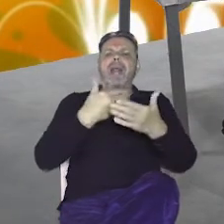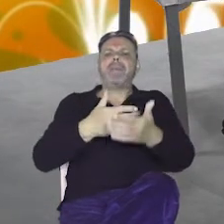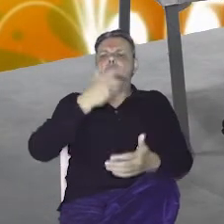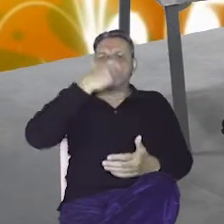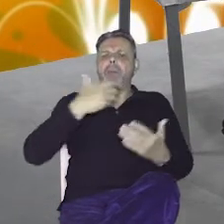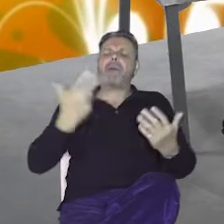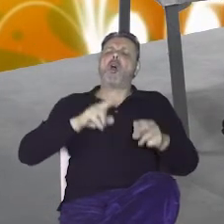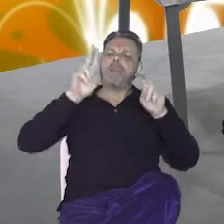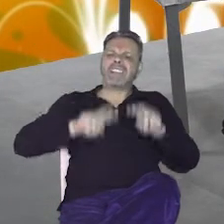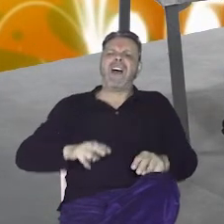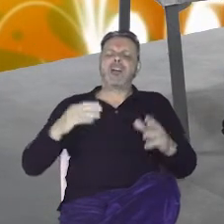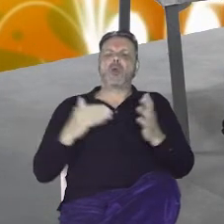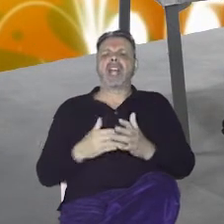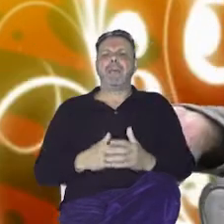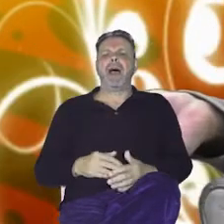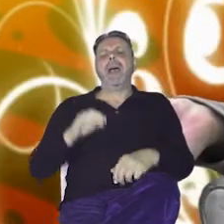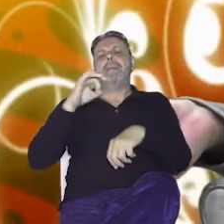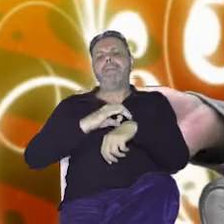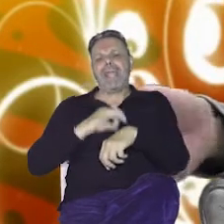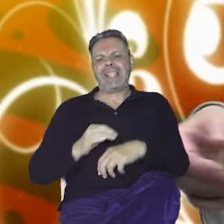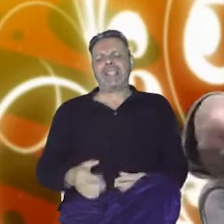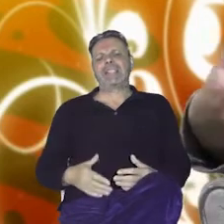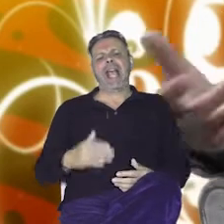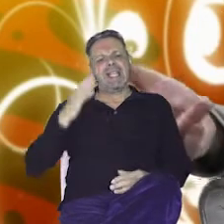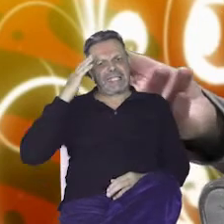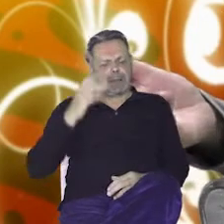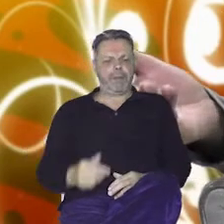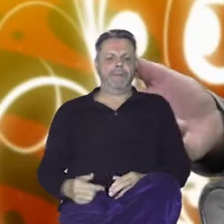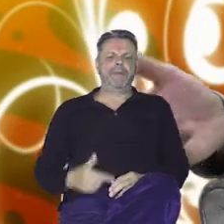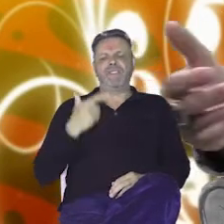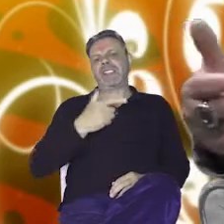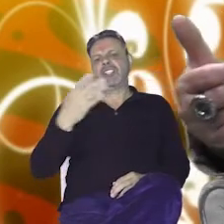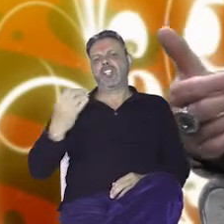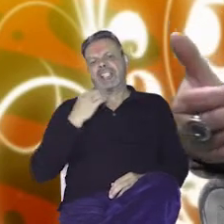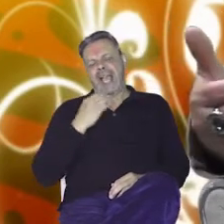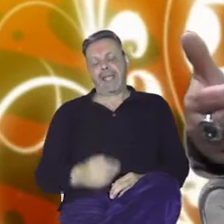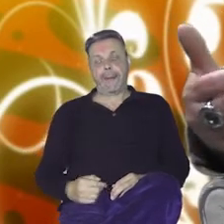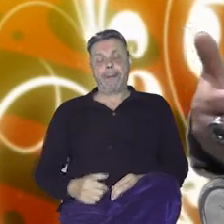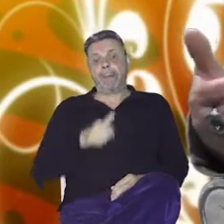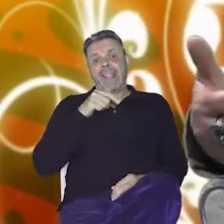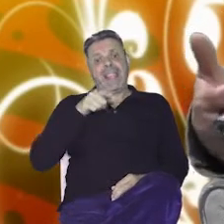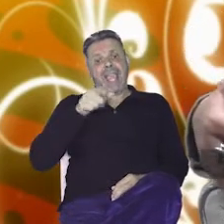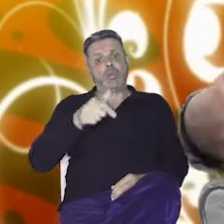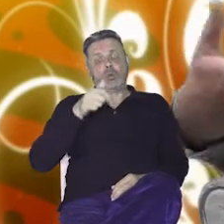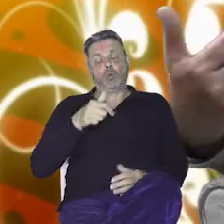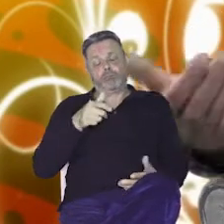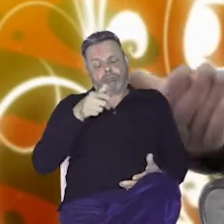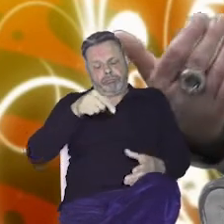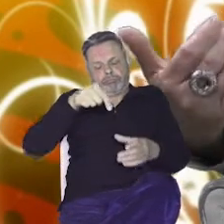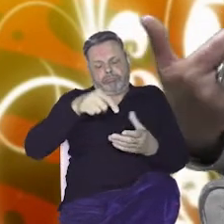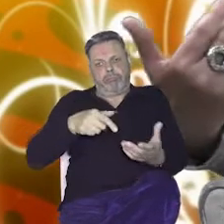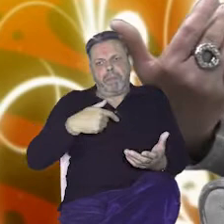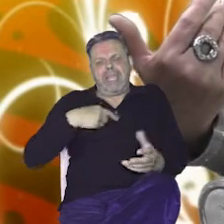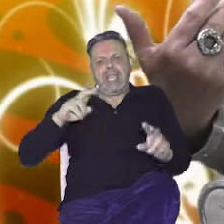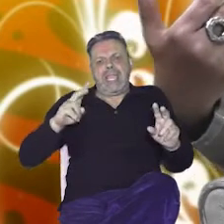treba medicinska skrb 24 sata. I da je tu jedan, jer mi ne možemo, mi naravno